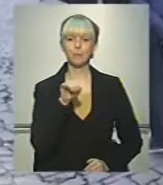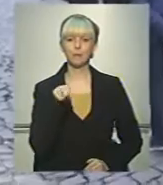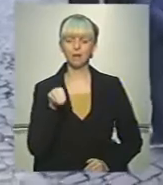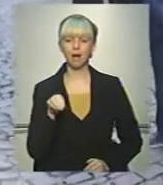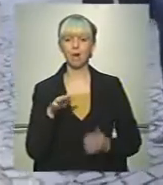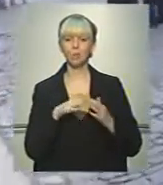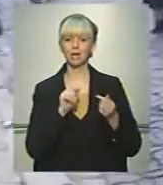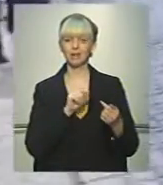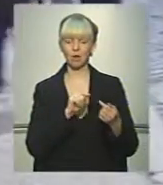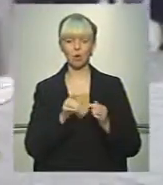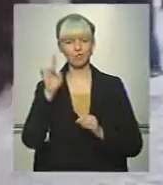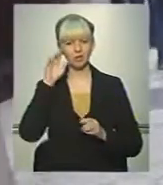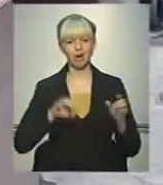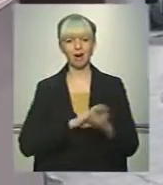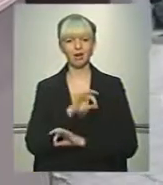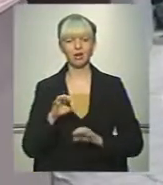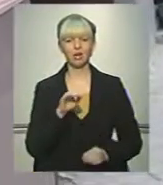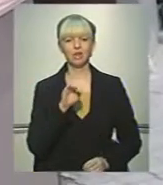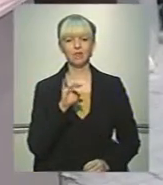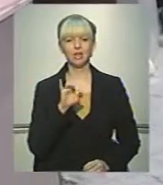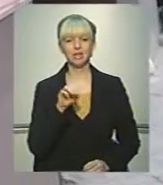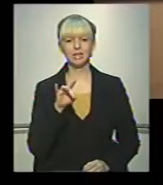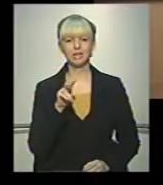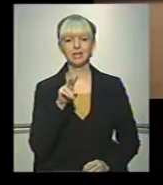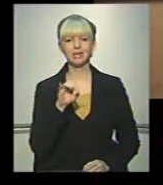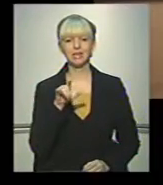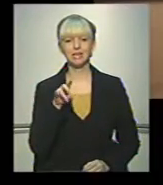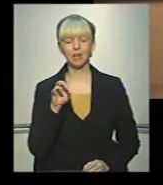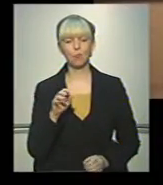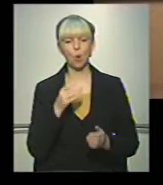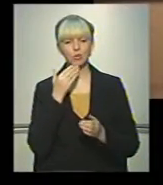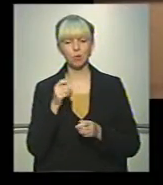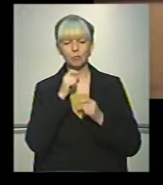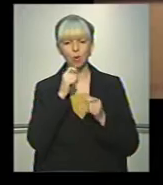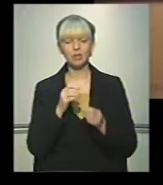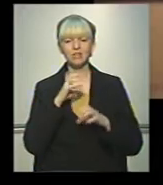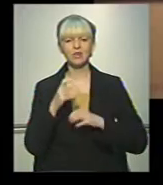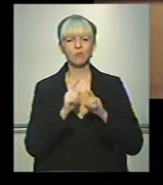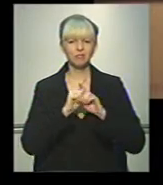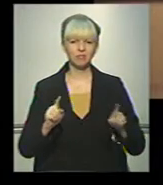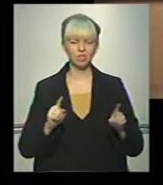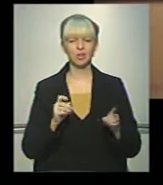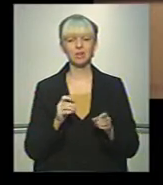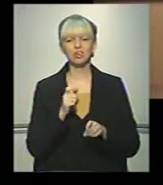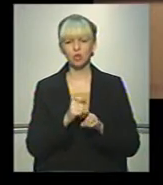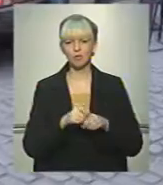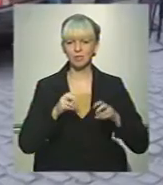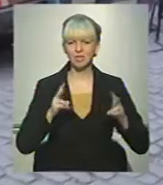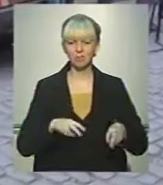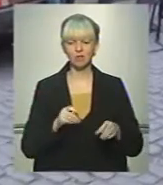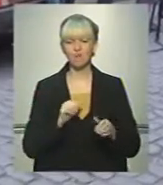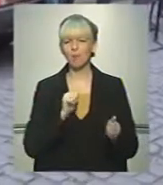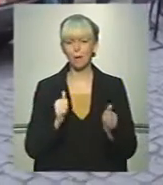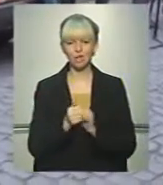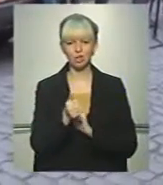будинку навпроти – видатний архітектор Фрідріх Кізлер. Останній подарував світові новаторські шедеври, які, за словами фахівців,